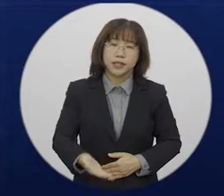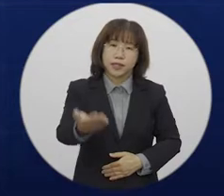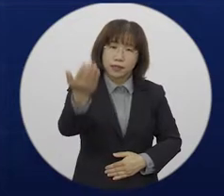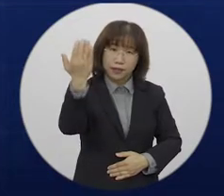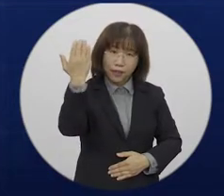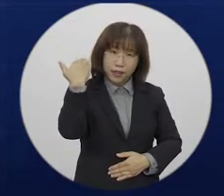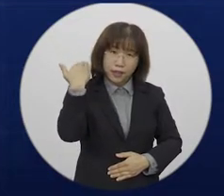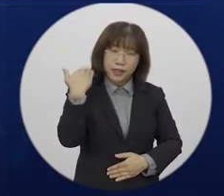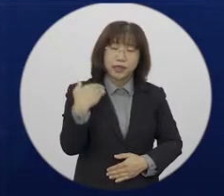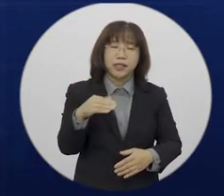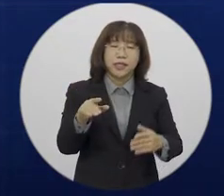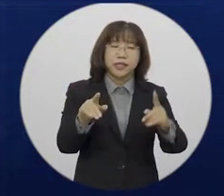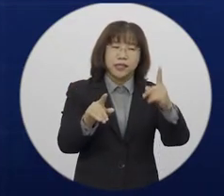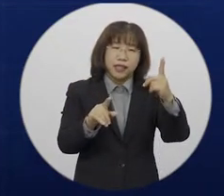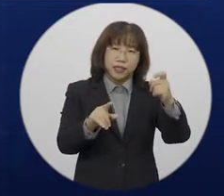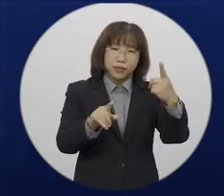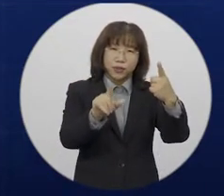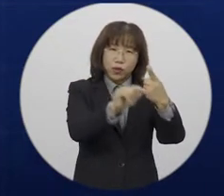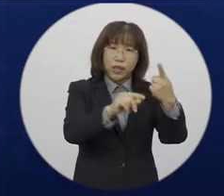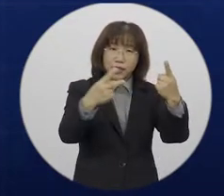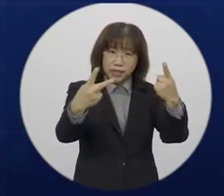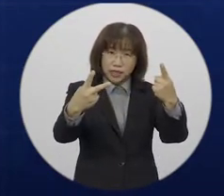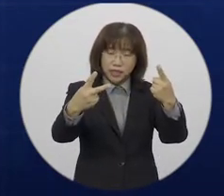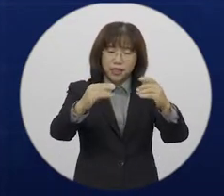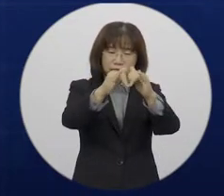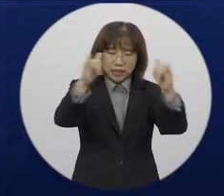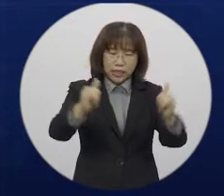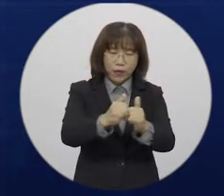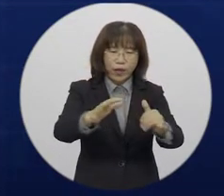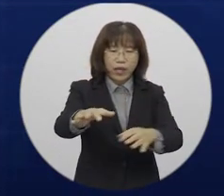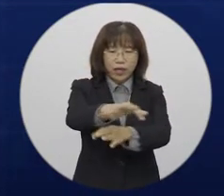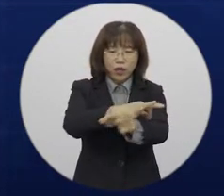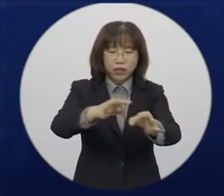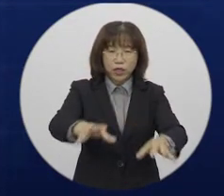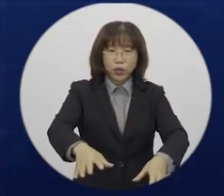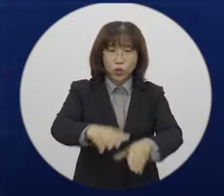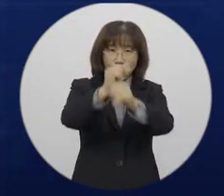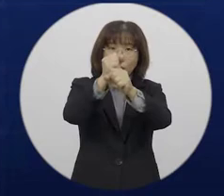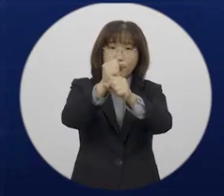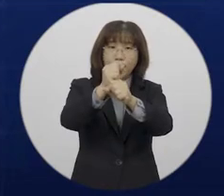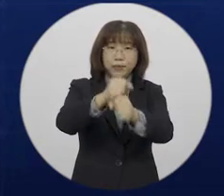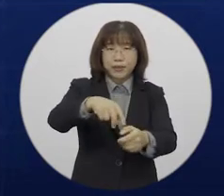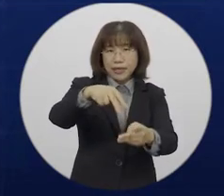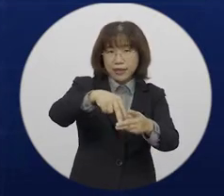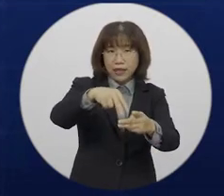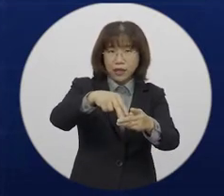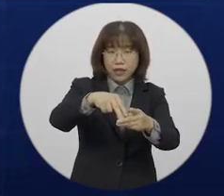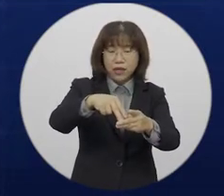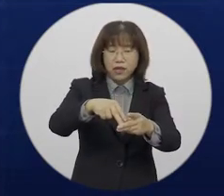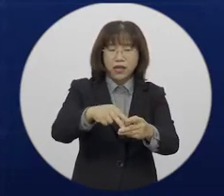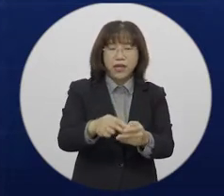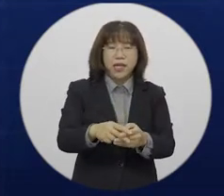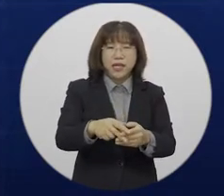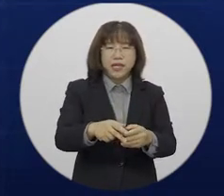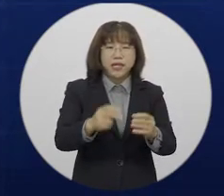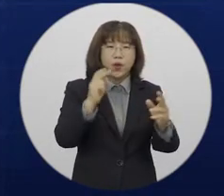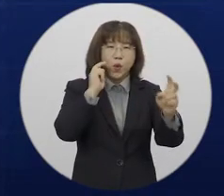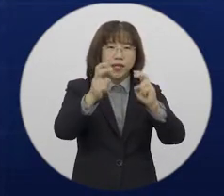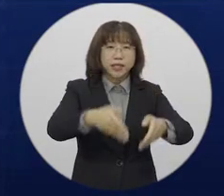지난 2일 강서구 사회적 경제통합지원센터에서 2021년 강서구 사회적 경제 창업